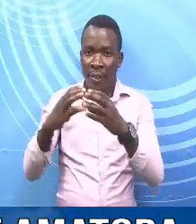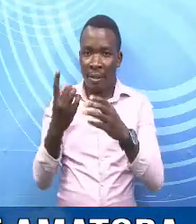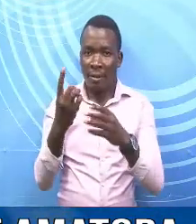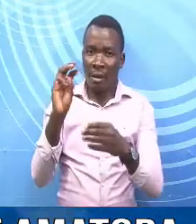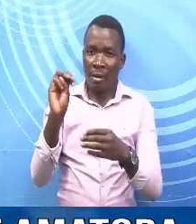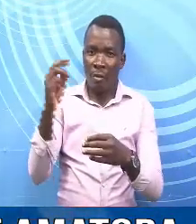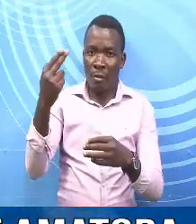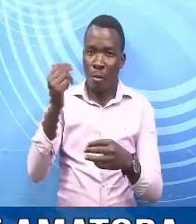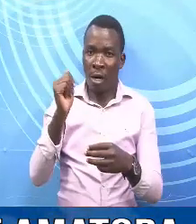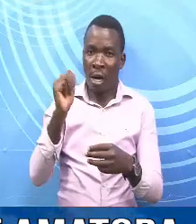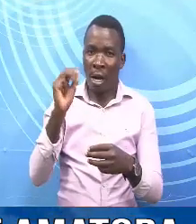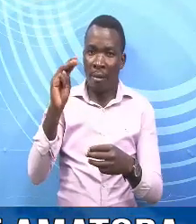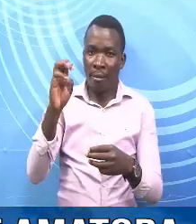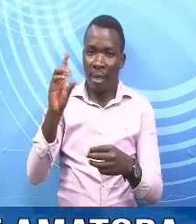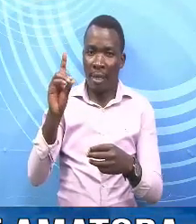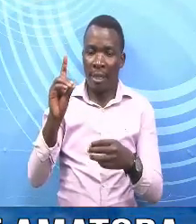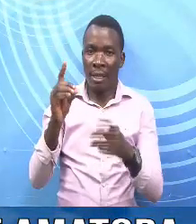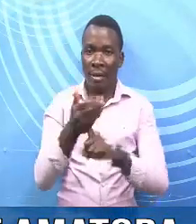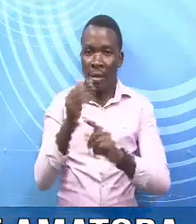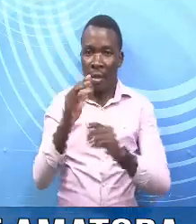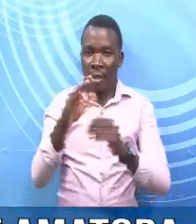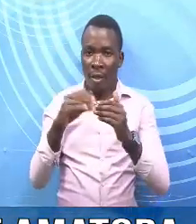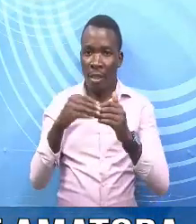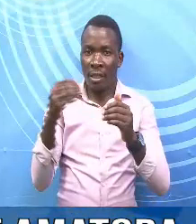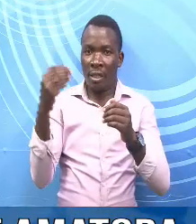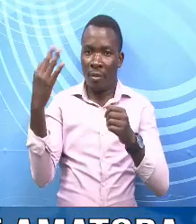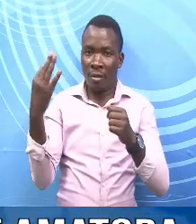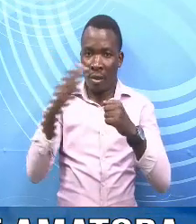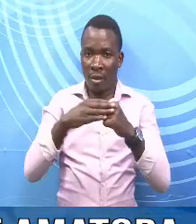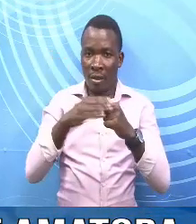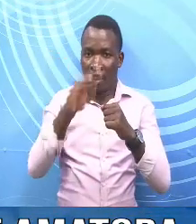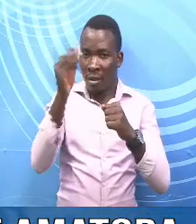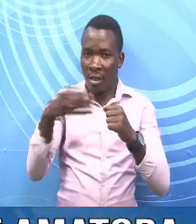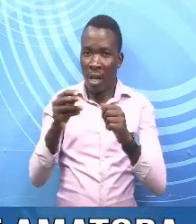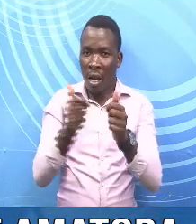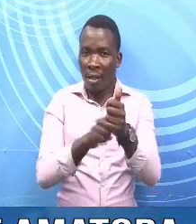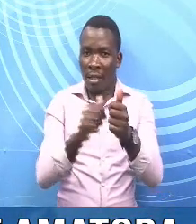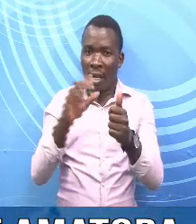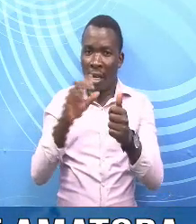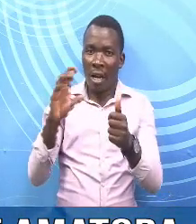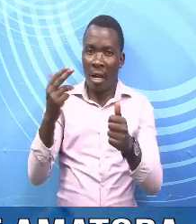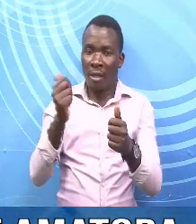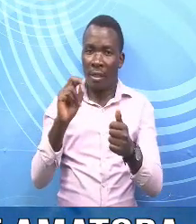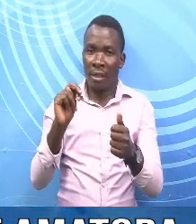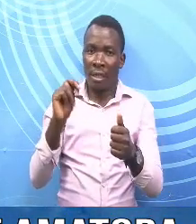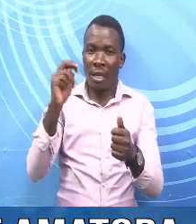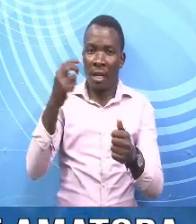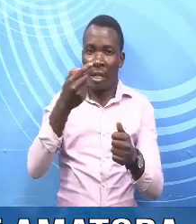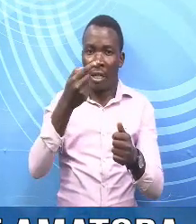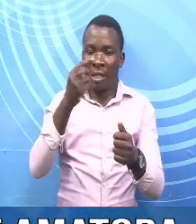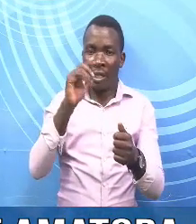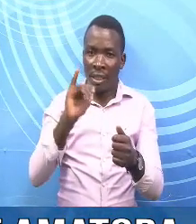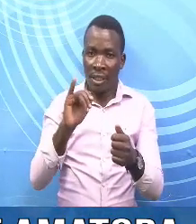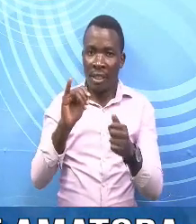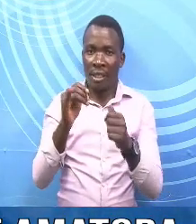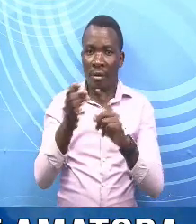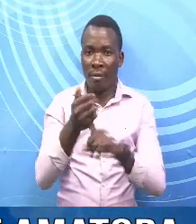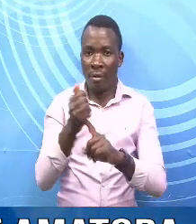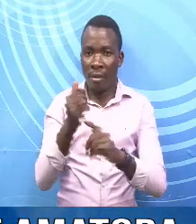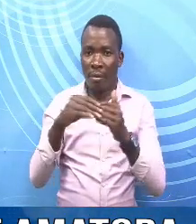Mohamed yari yagize amajwi 39% akurikirwa na Chanji Mahamane Usmane wagize